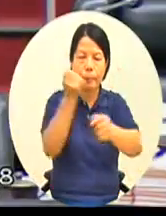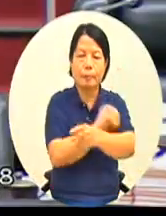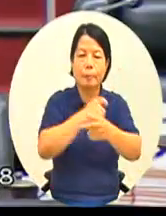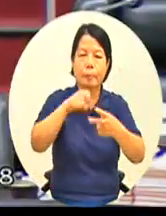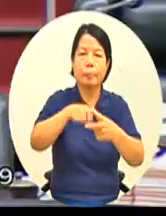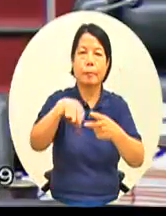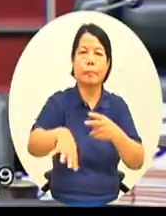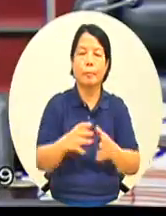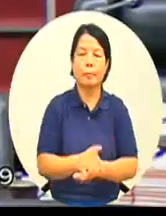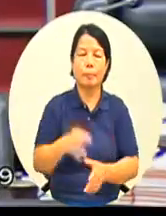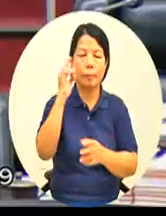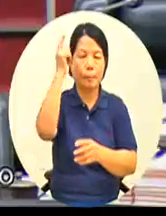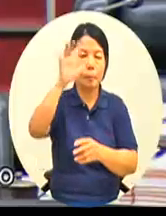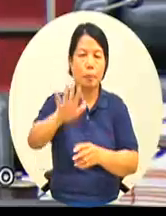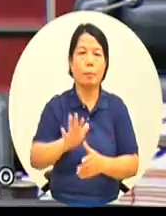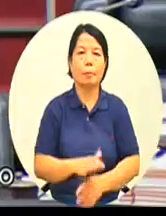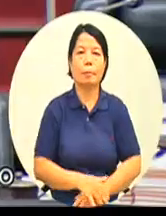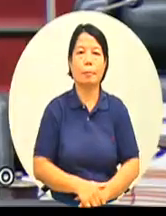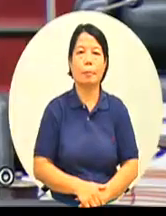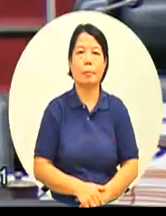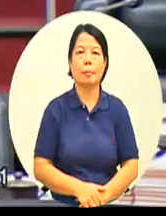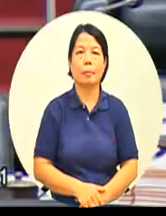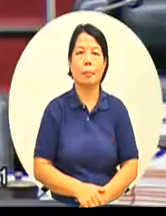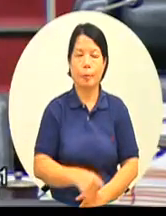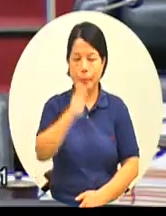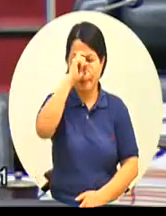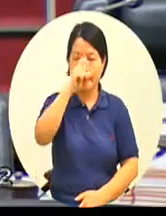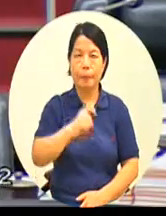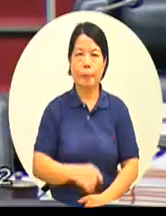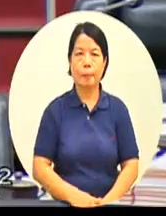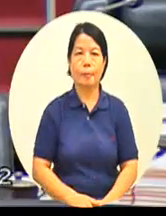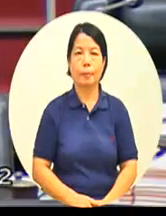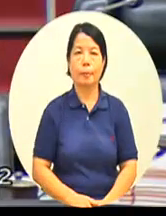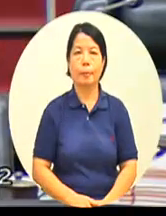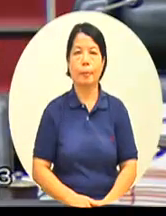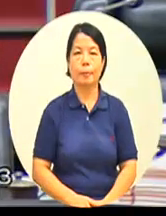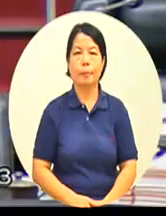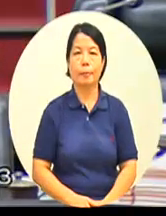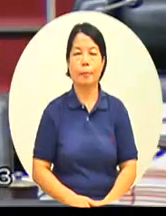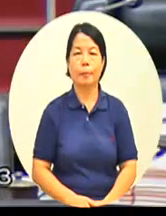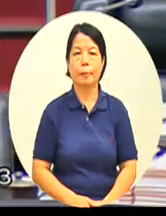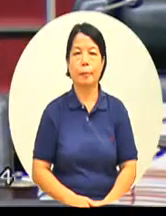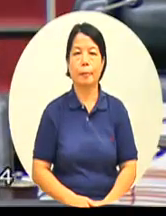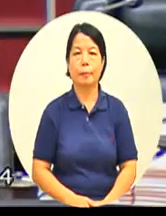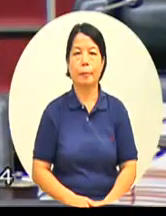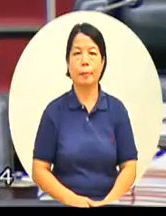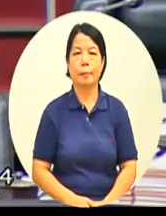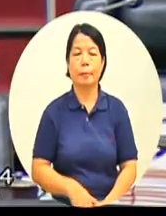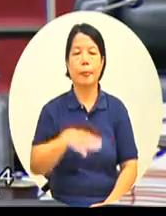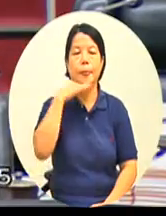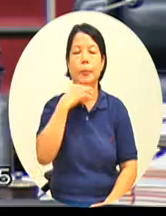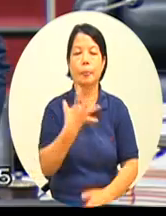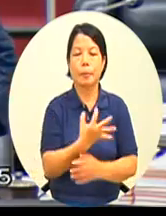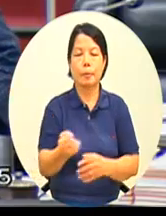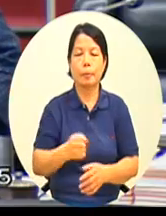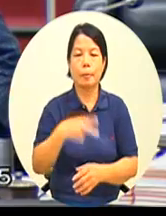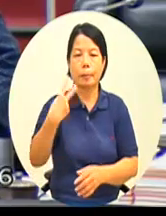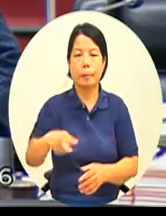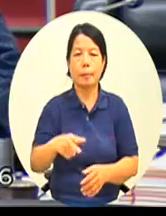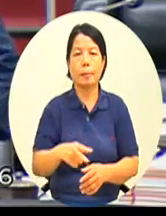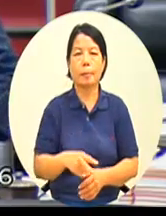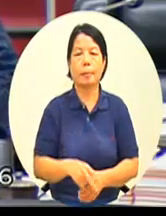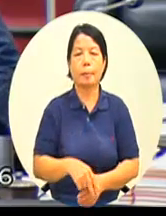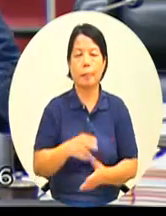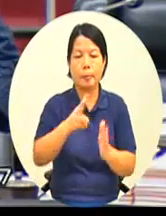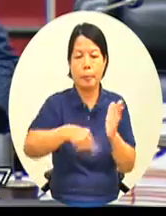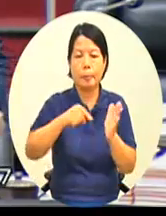比较有感一点，我们期待。好，待会我们再把数字再跟大家讲起来加强。我